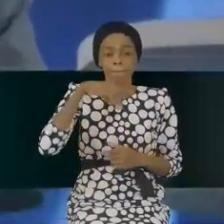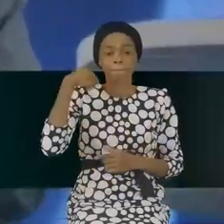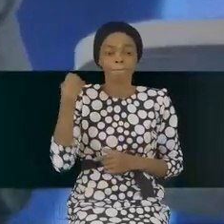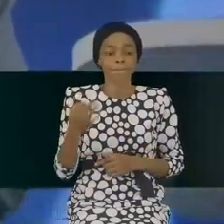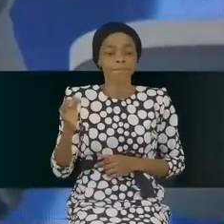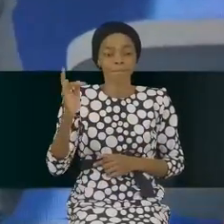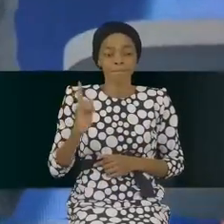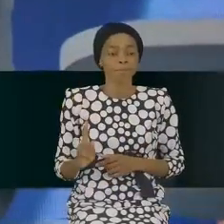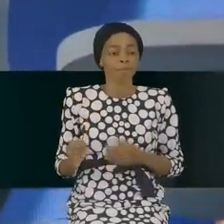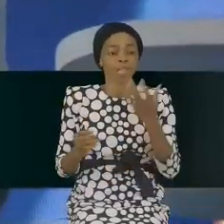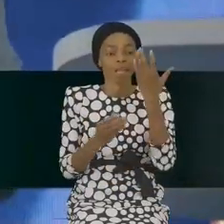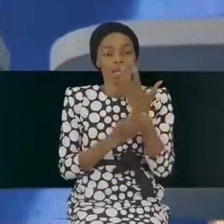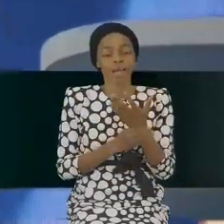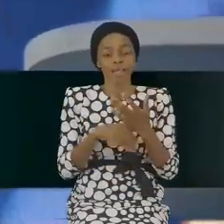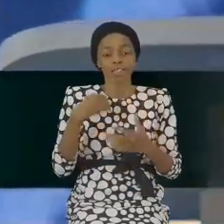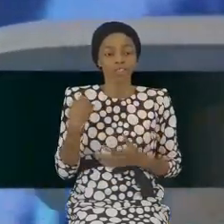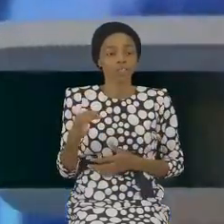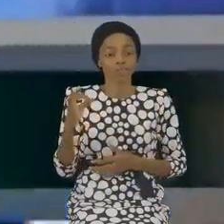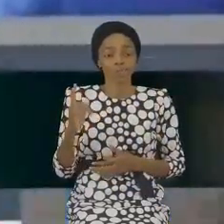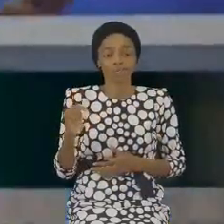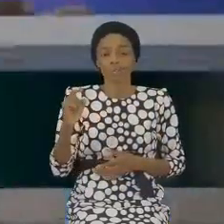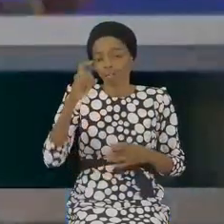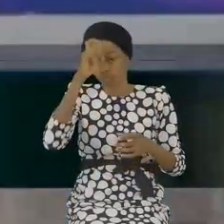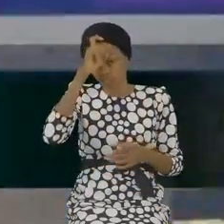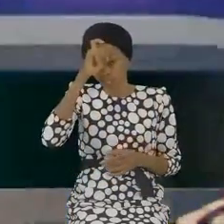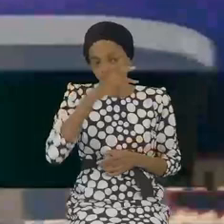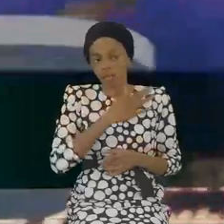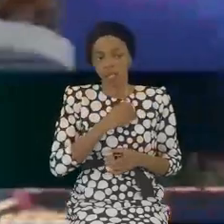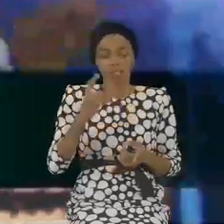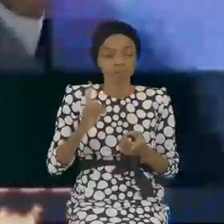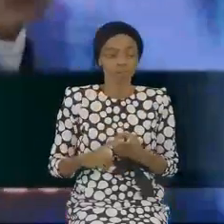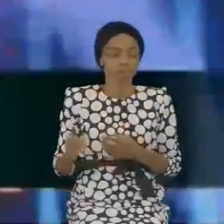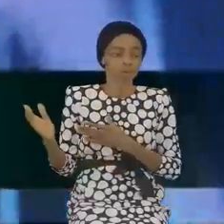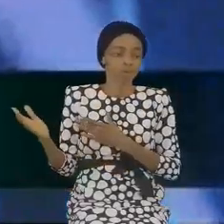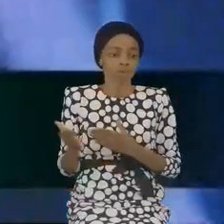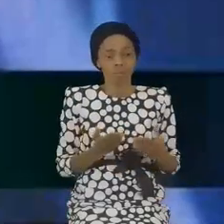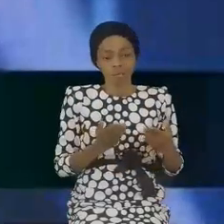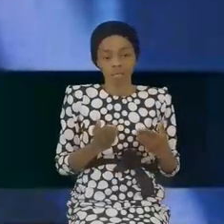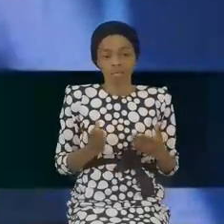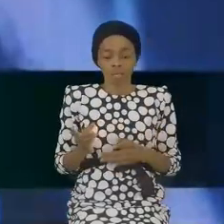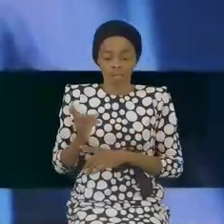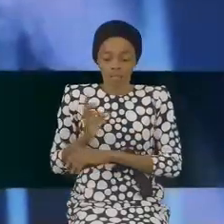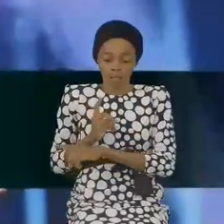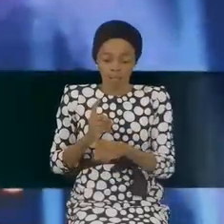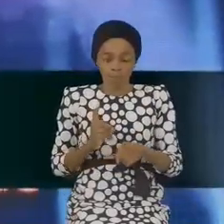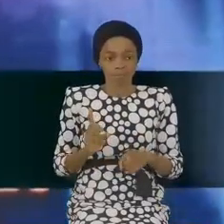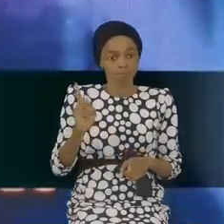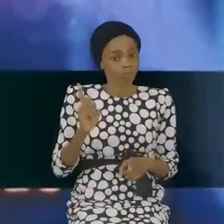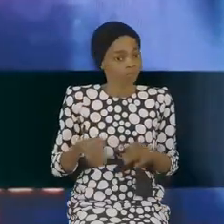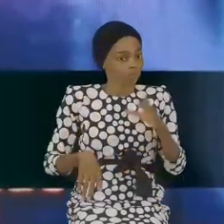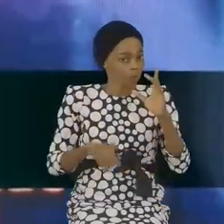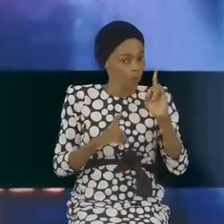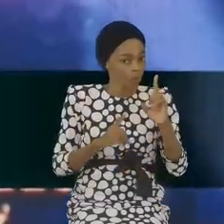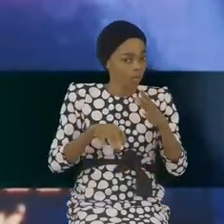Égyptiens. Et pour le faire monter de ce pays dans un bon et